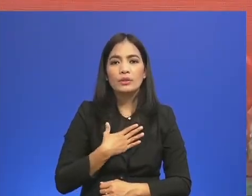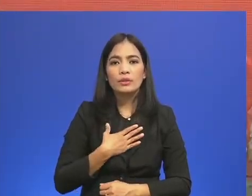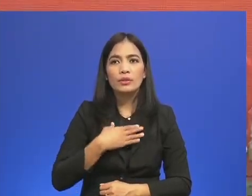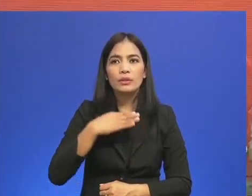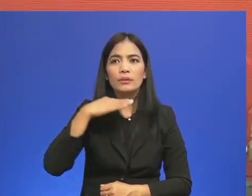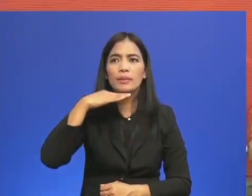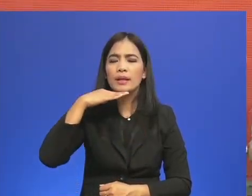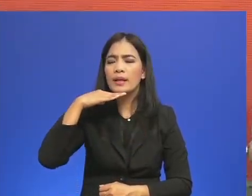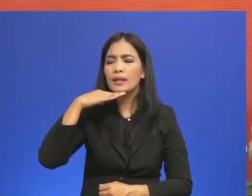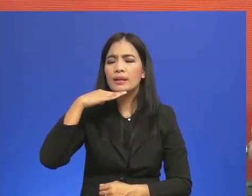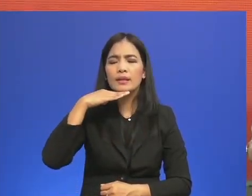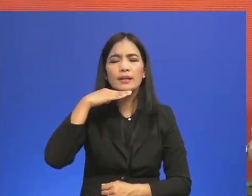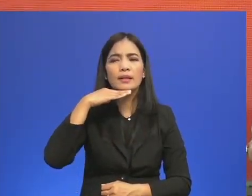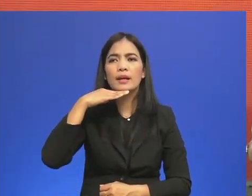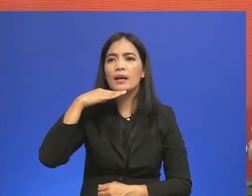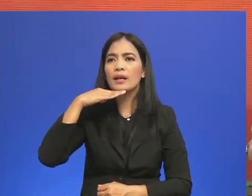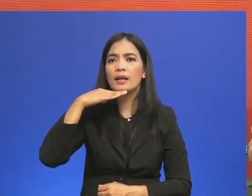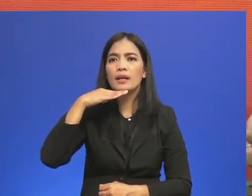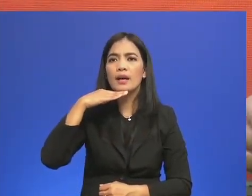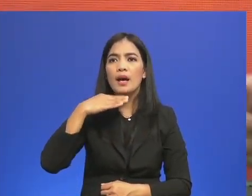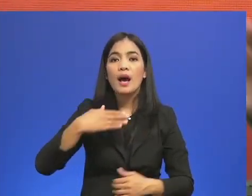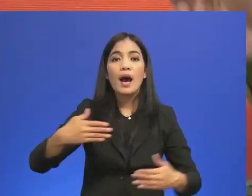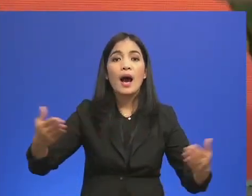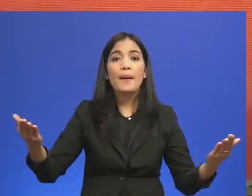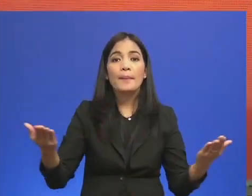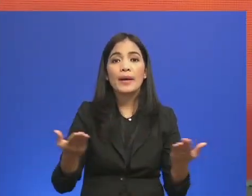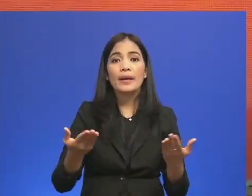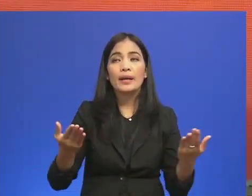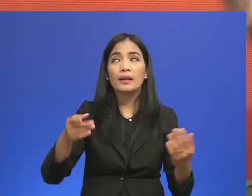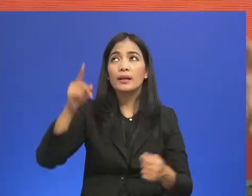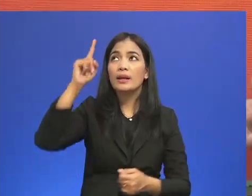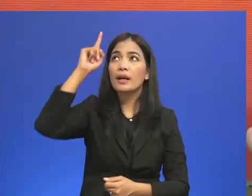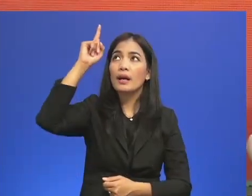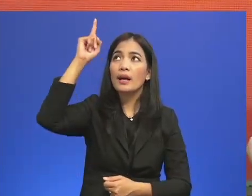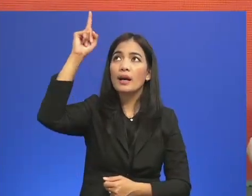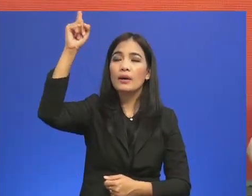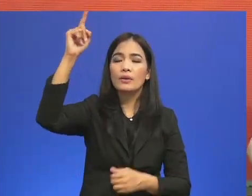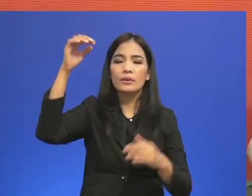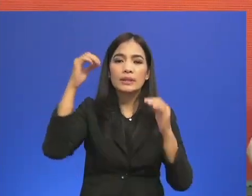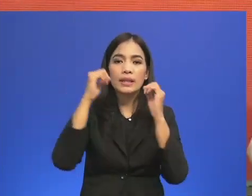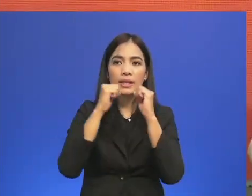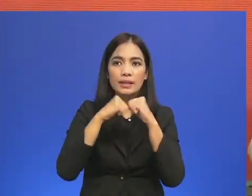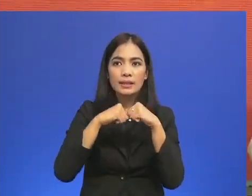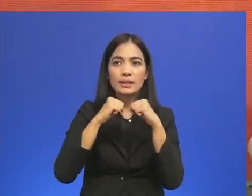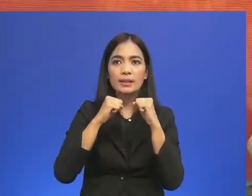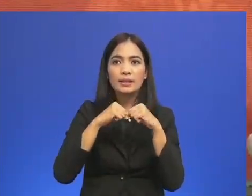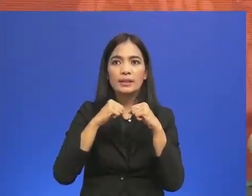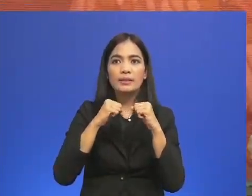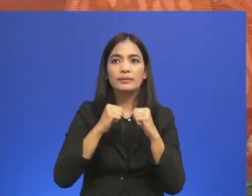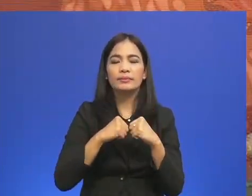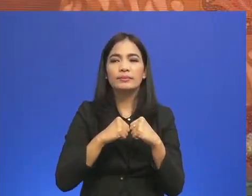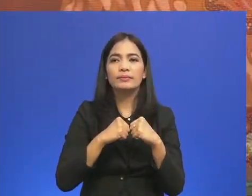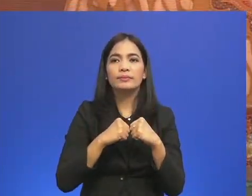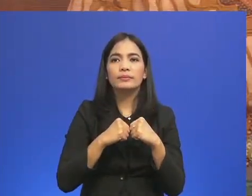Ku menantikan apa yang telah Engkau janji.